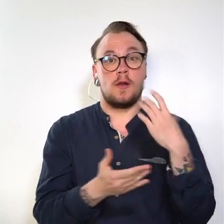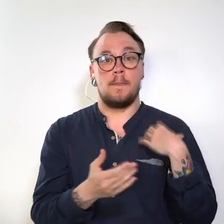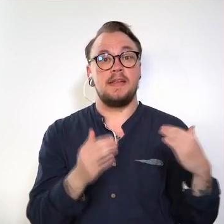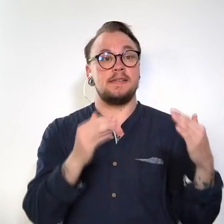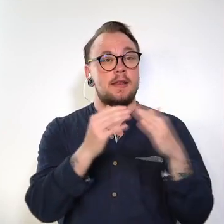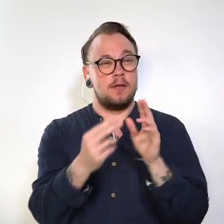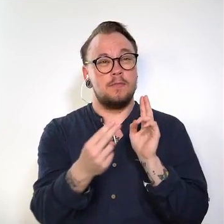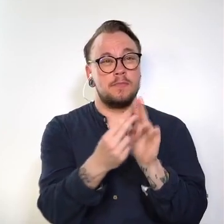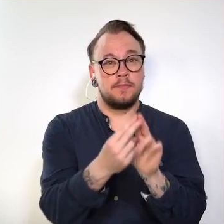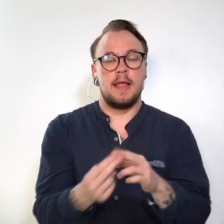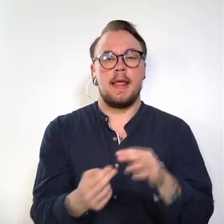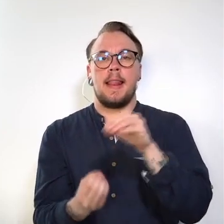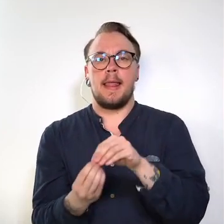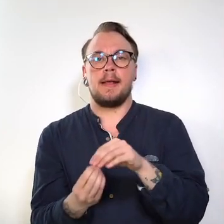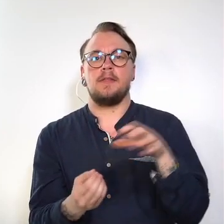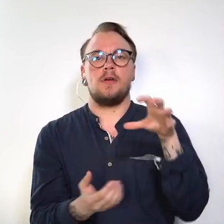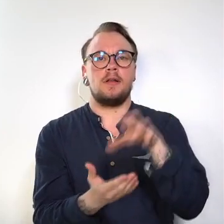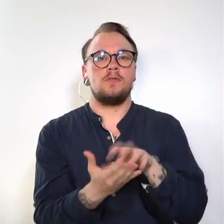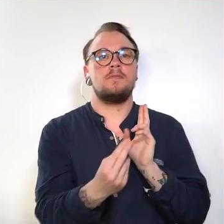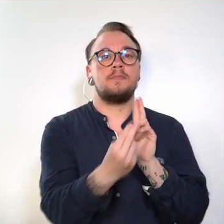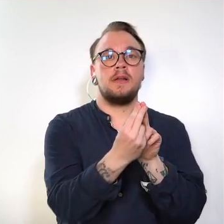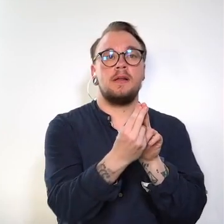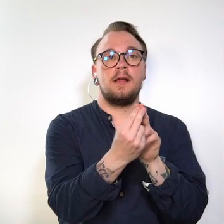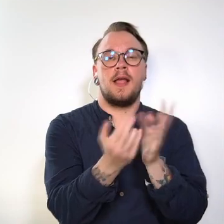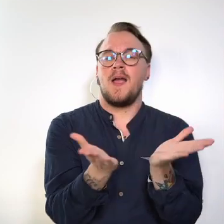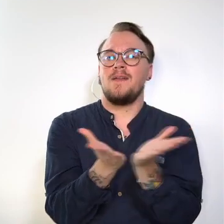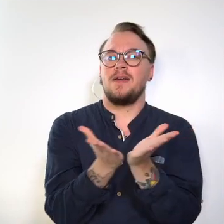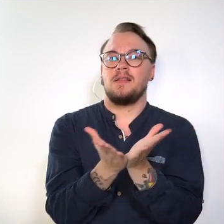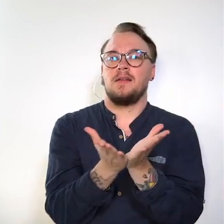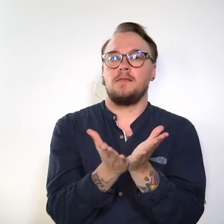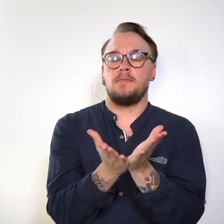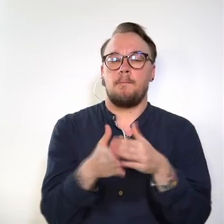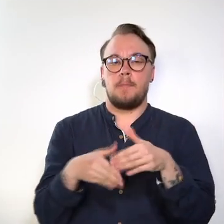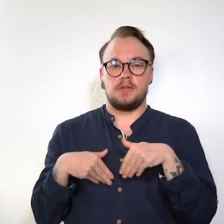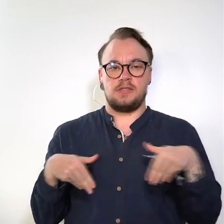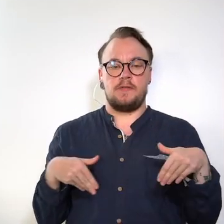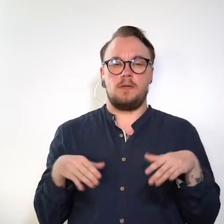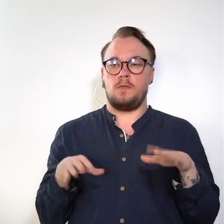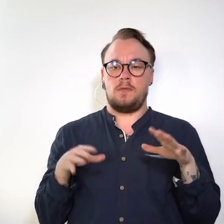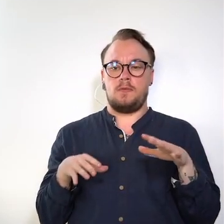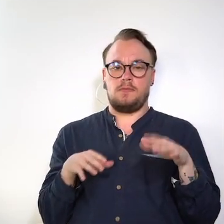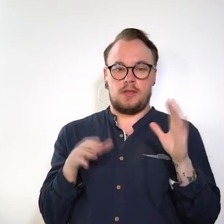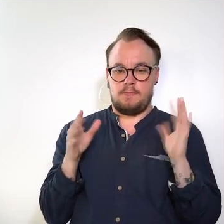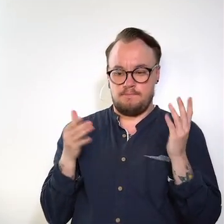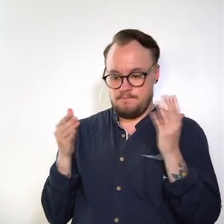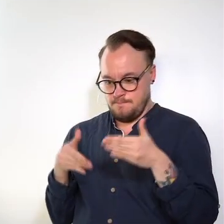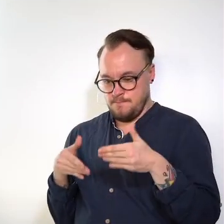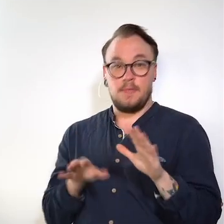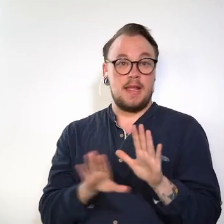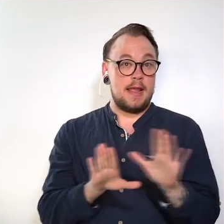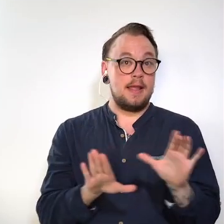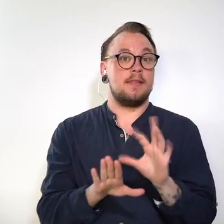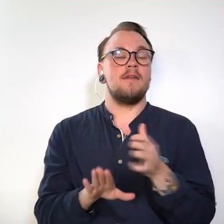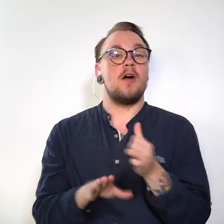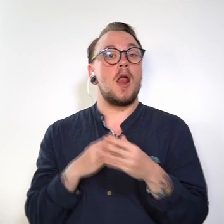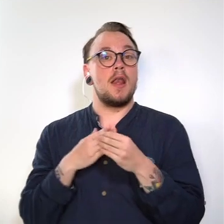ja lääkintöhallitukseen, ettei jääty passiiviseen asennoitumiseen tai semmoiseen vaan